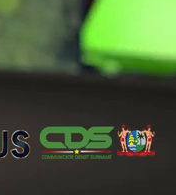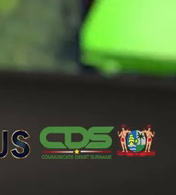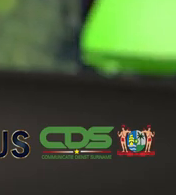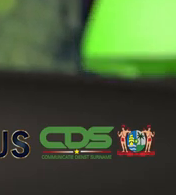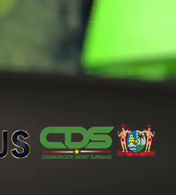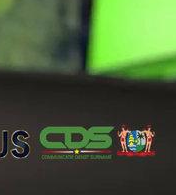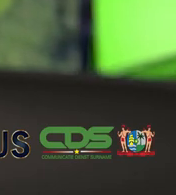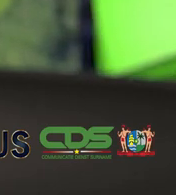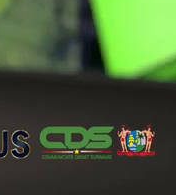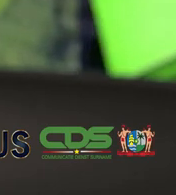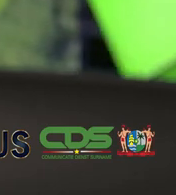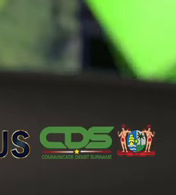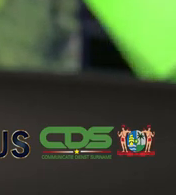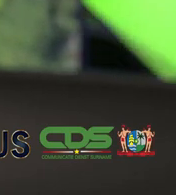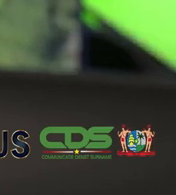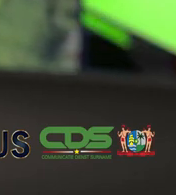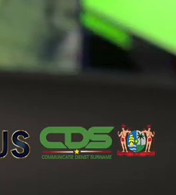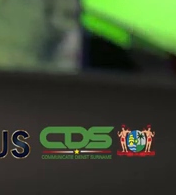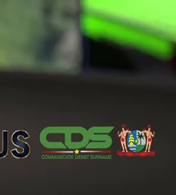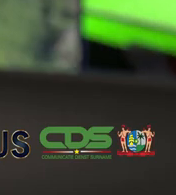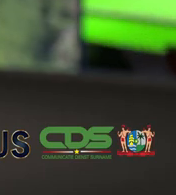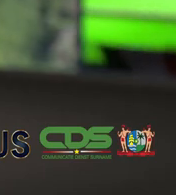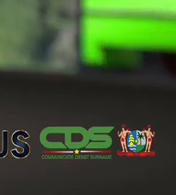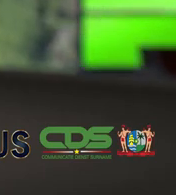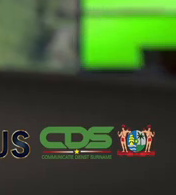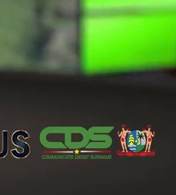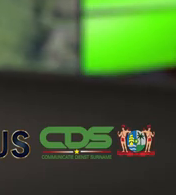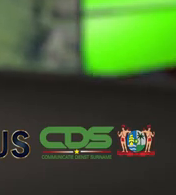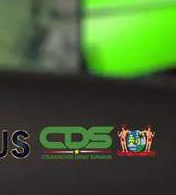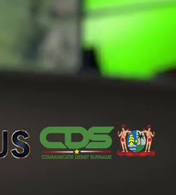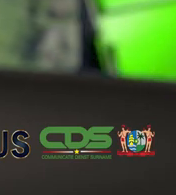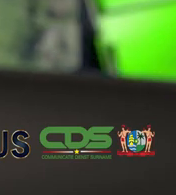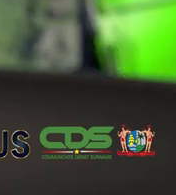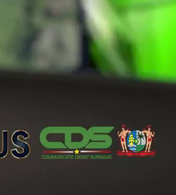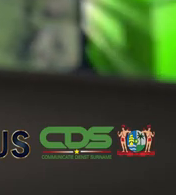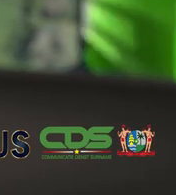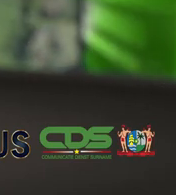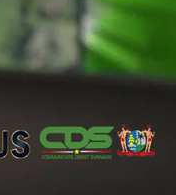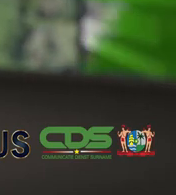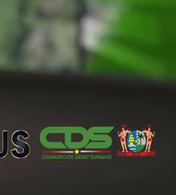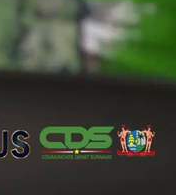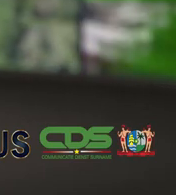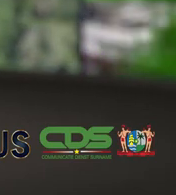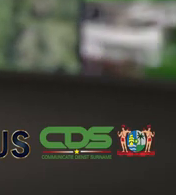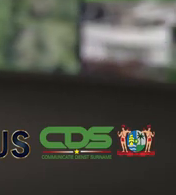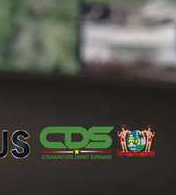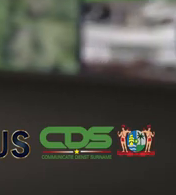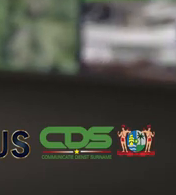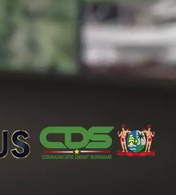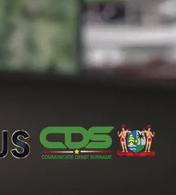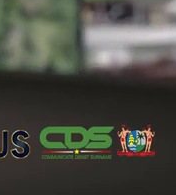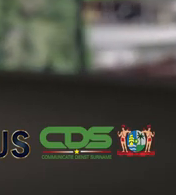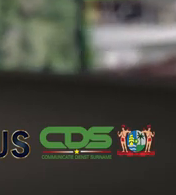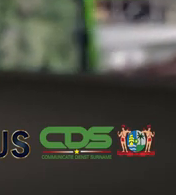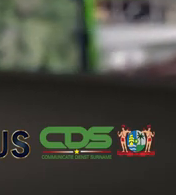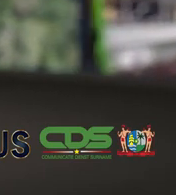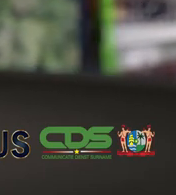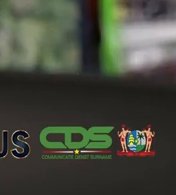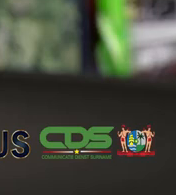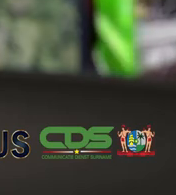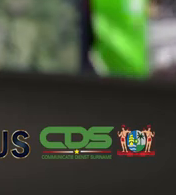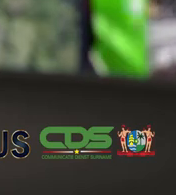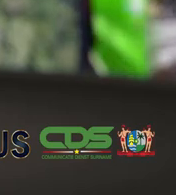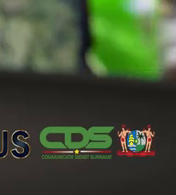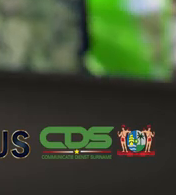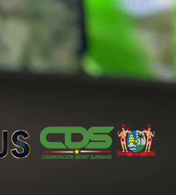Dubai. Dit groots gebeuren met een deelname van 192 landen en een verwachte aantal van 25 miljoen bezoekers vindt plaats